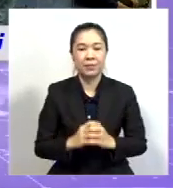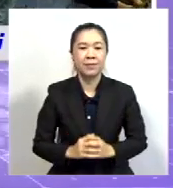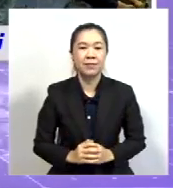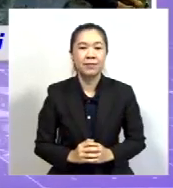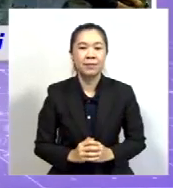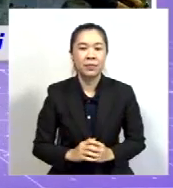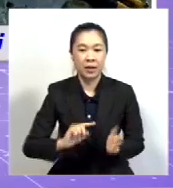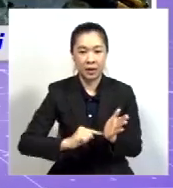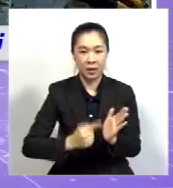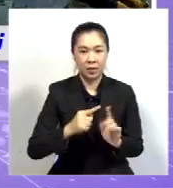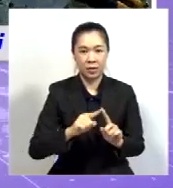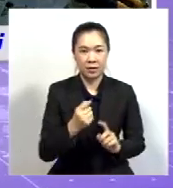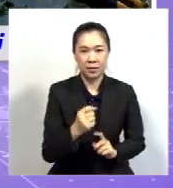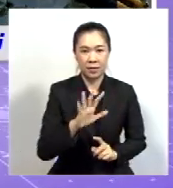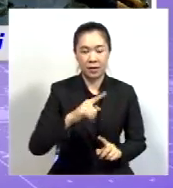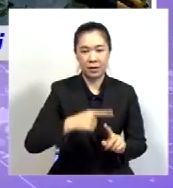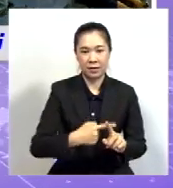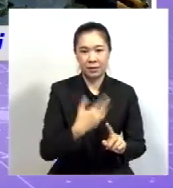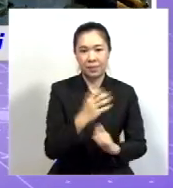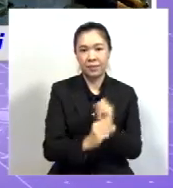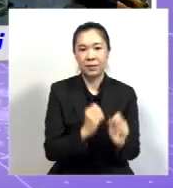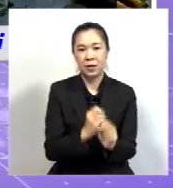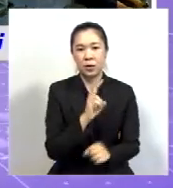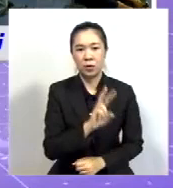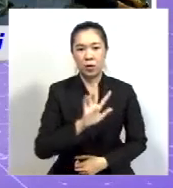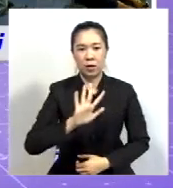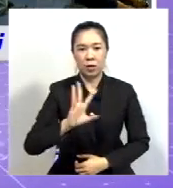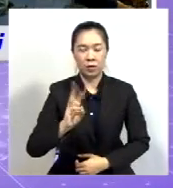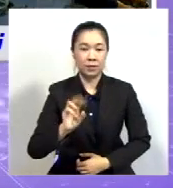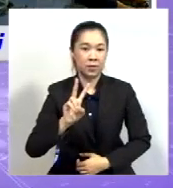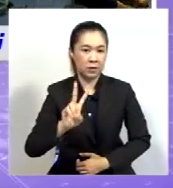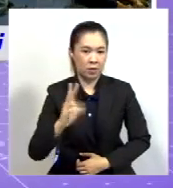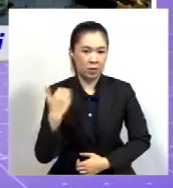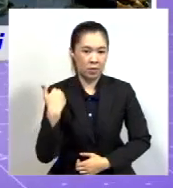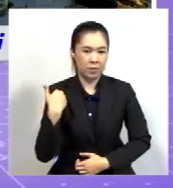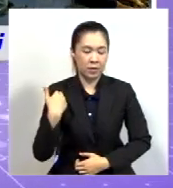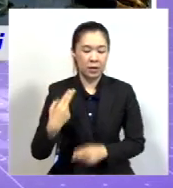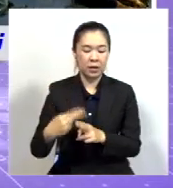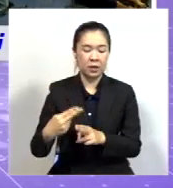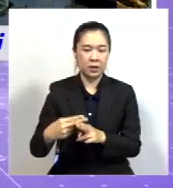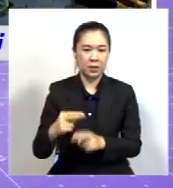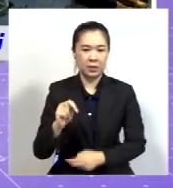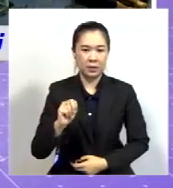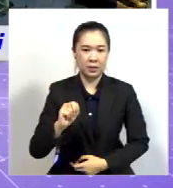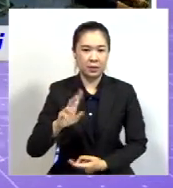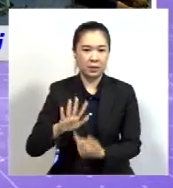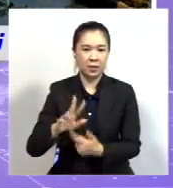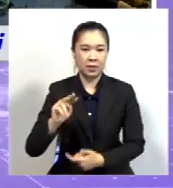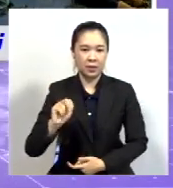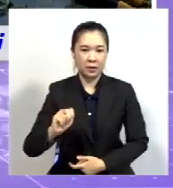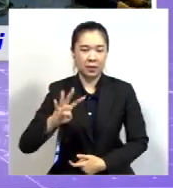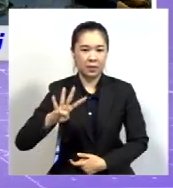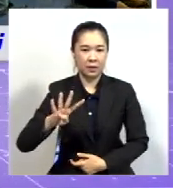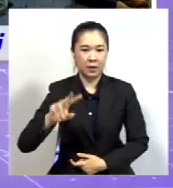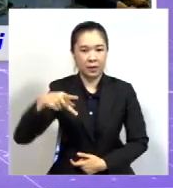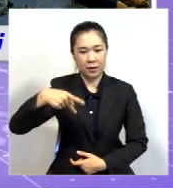คดีนี้เริ่มต้นตั้งแต่วันที่15พฤษภาคม2562นะครับที่มีนายณัฐพรโตประยูรเป็นผู้ยื่นคำร้องโดยตร